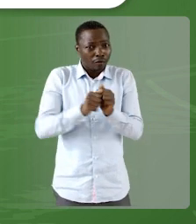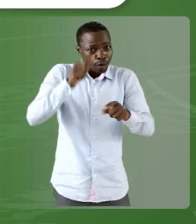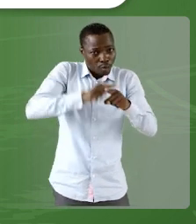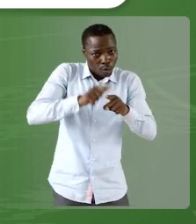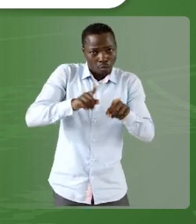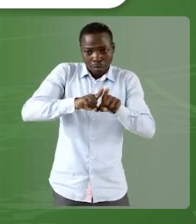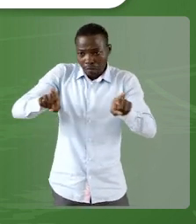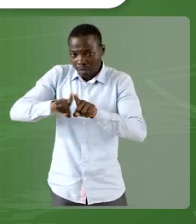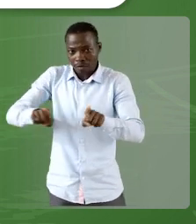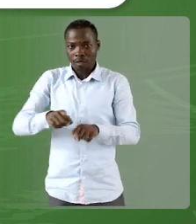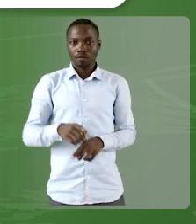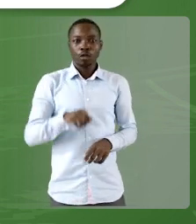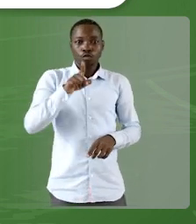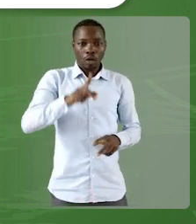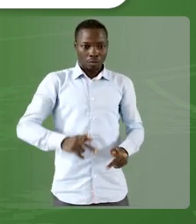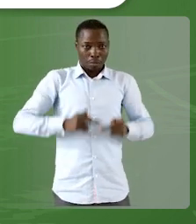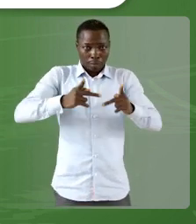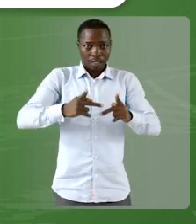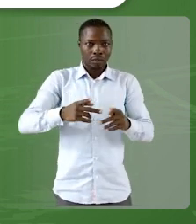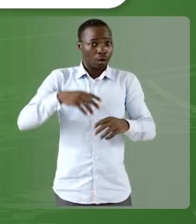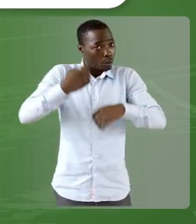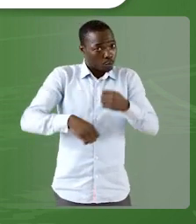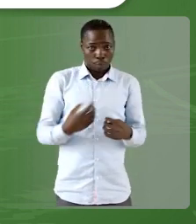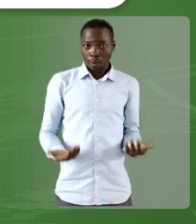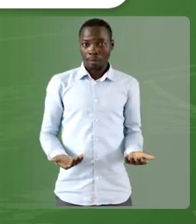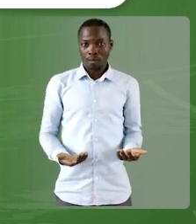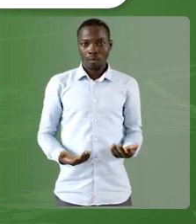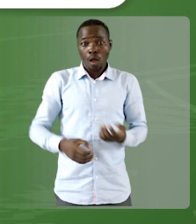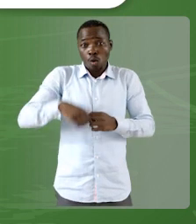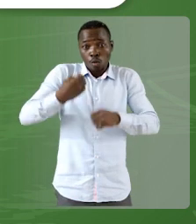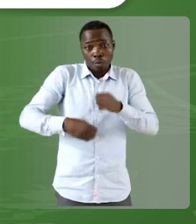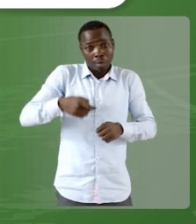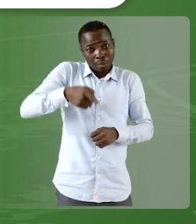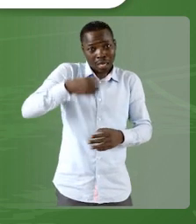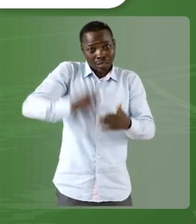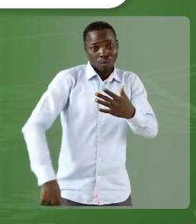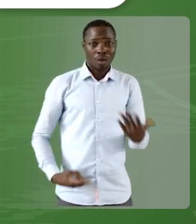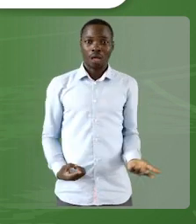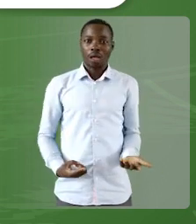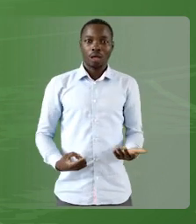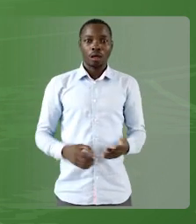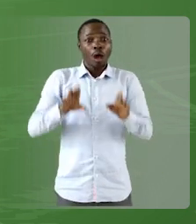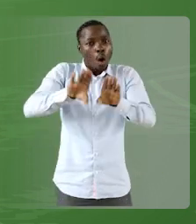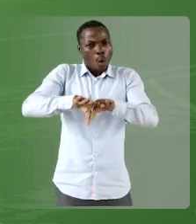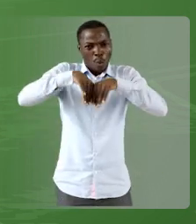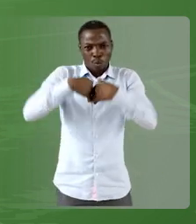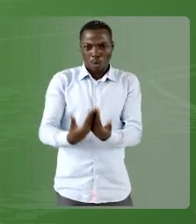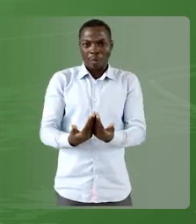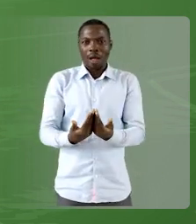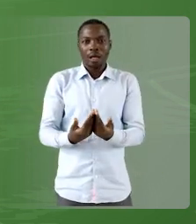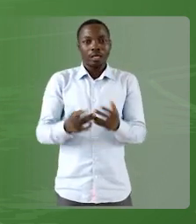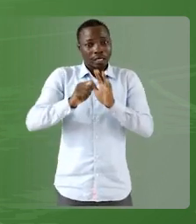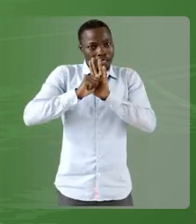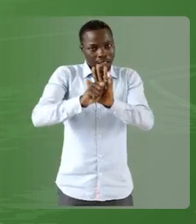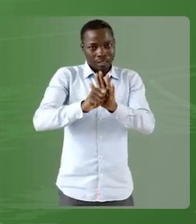constat, posez le problème. Alors, le problème que nous pouvons poser, c'est comment les